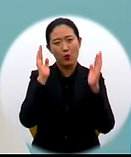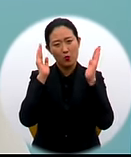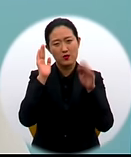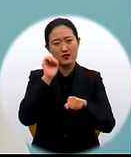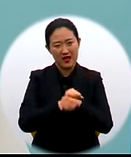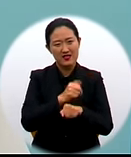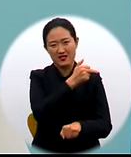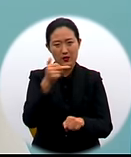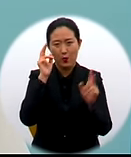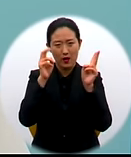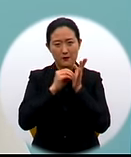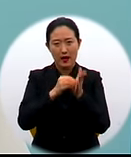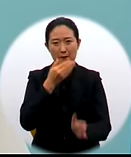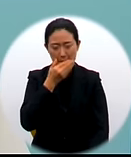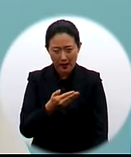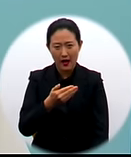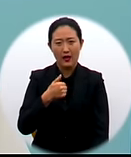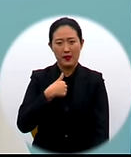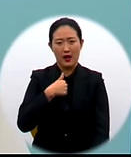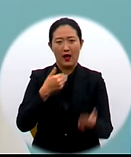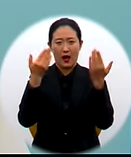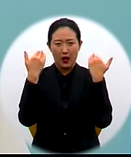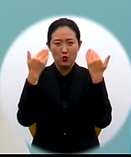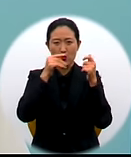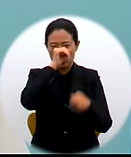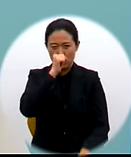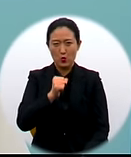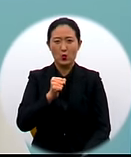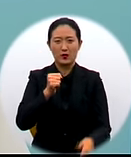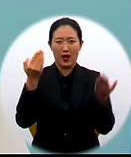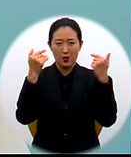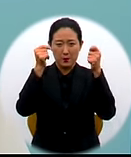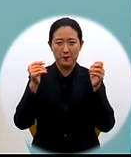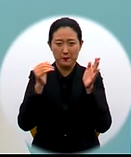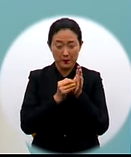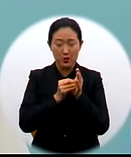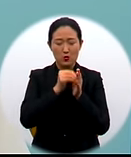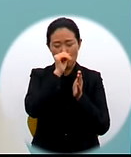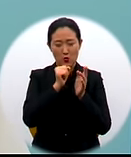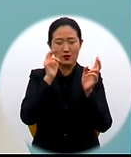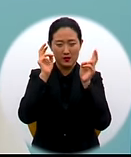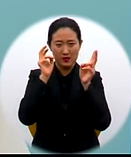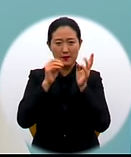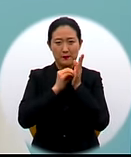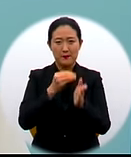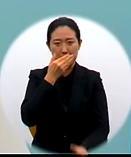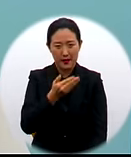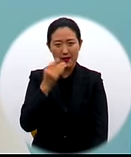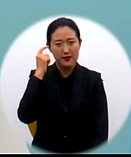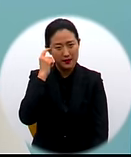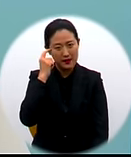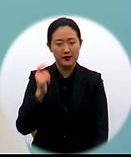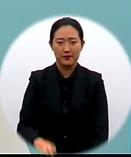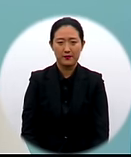좋아야 가는 거고 이런 생각들을 하시죠. 그러니까 이게 어떻게 보면 고등학교 때까지는 대략적인 줄 세우기 경향이 있어요.